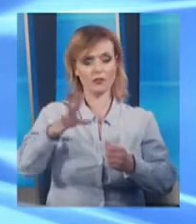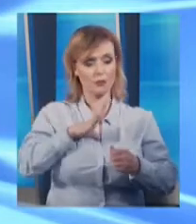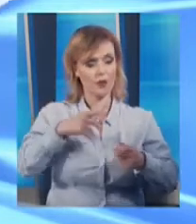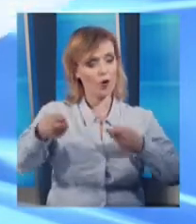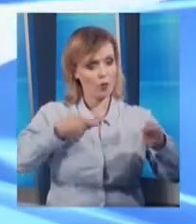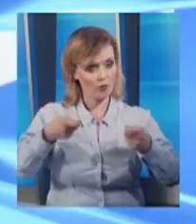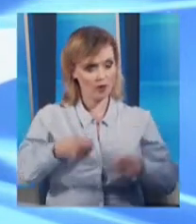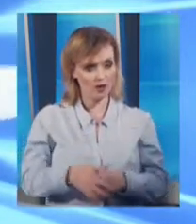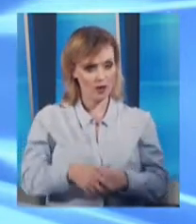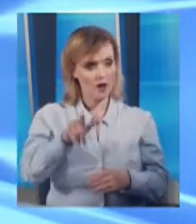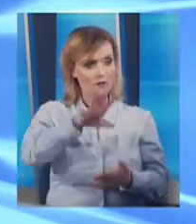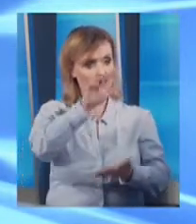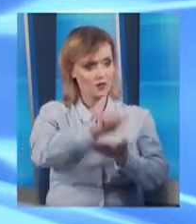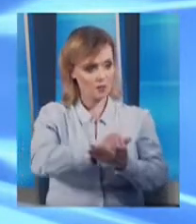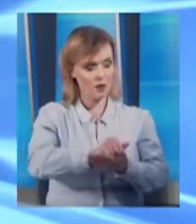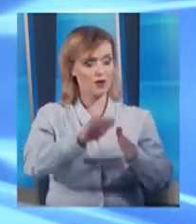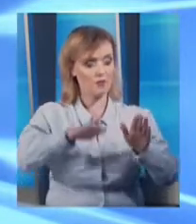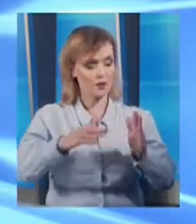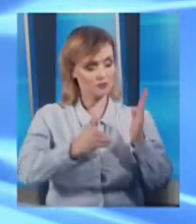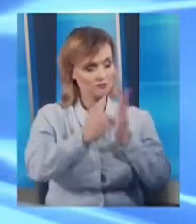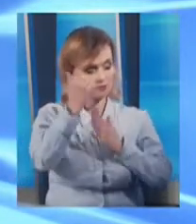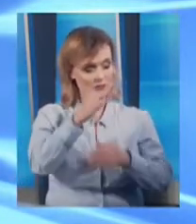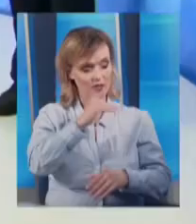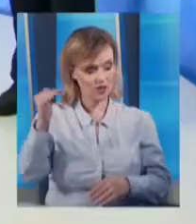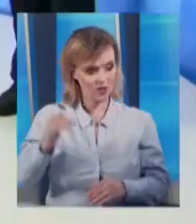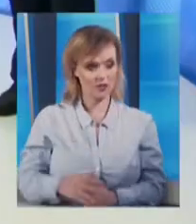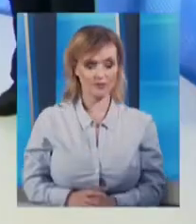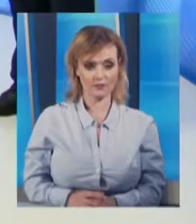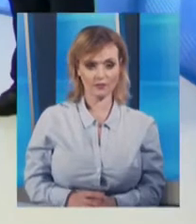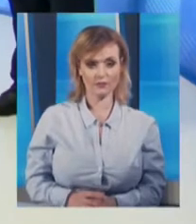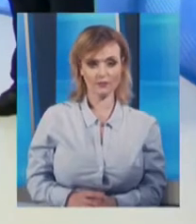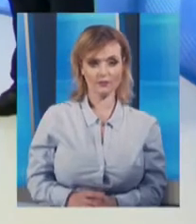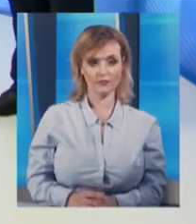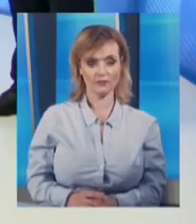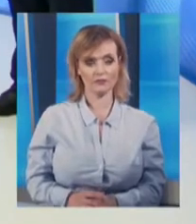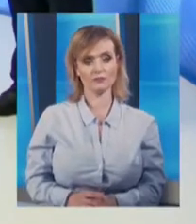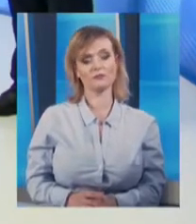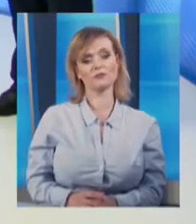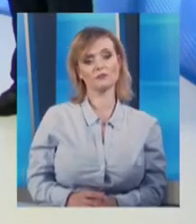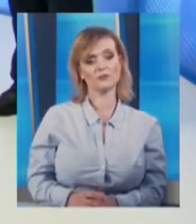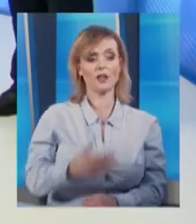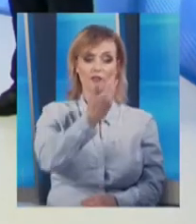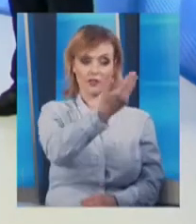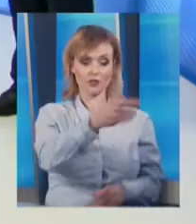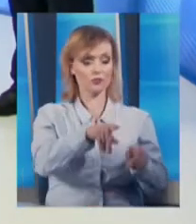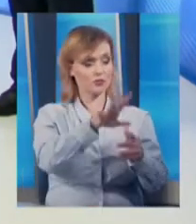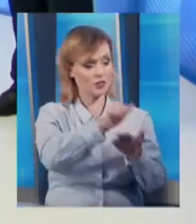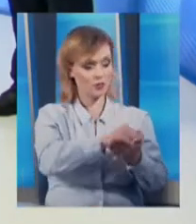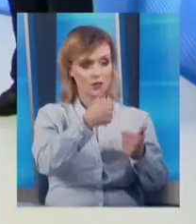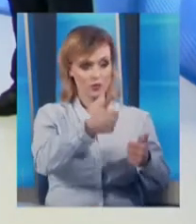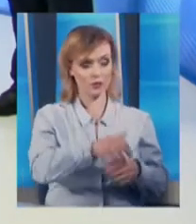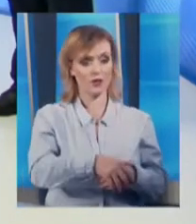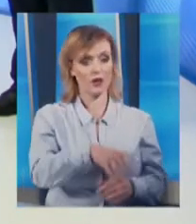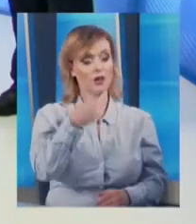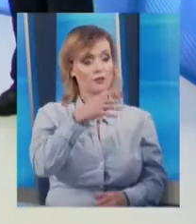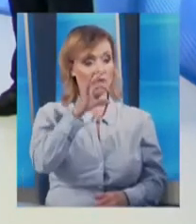dețineți, în cazul noastră, eu știu, o funcție de demnitate publică, dar mă refeream la doamna